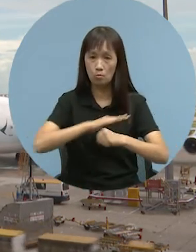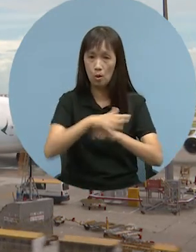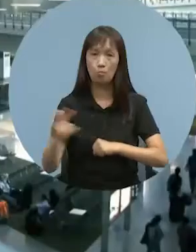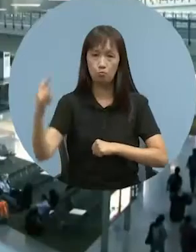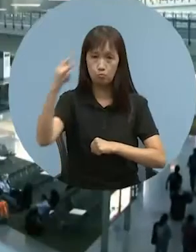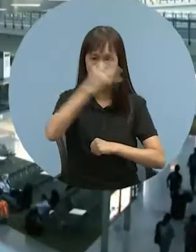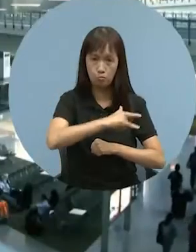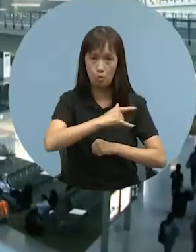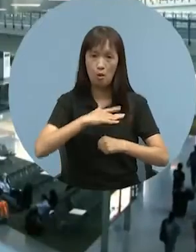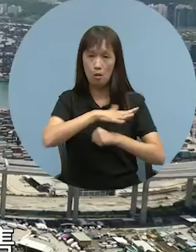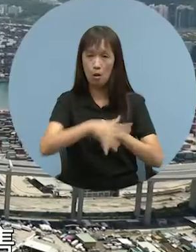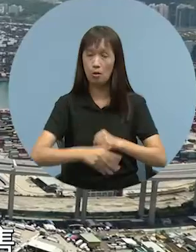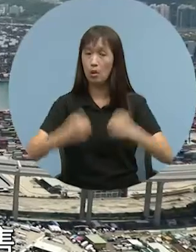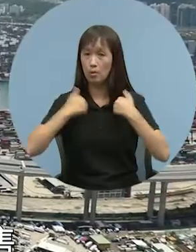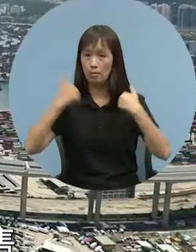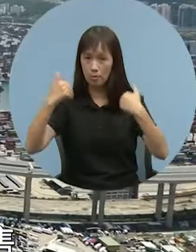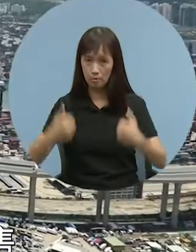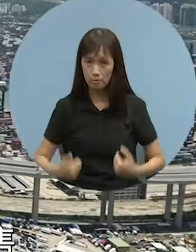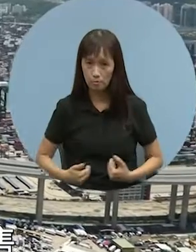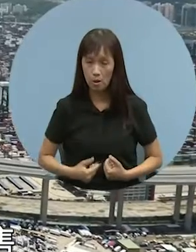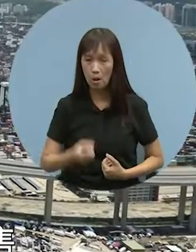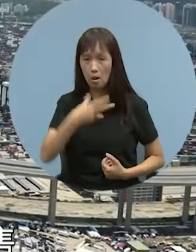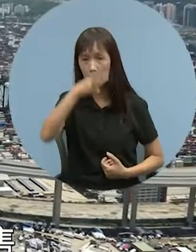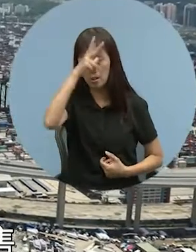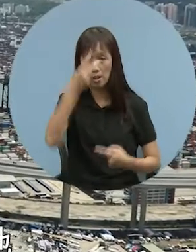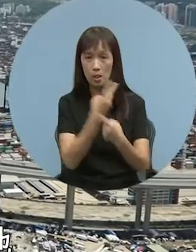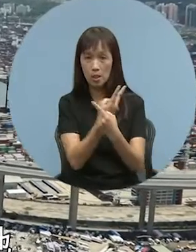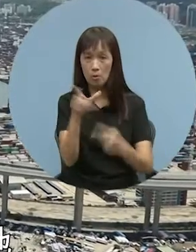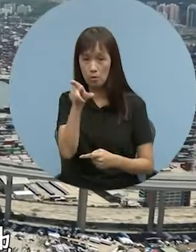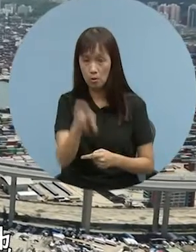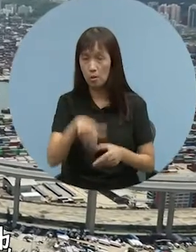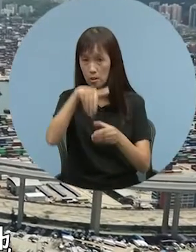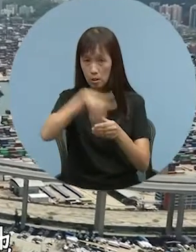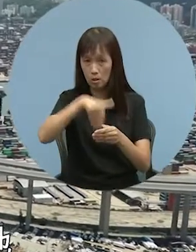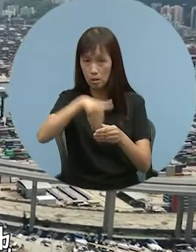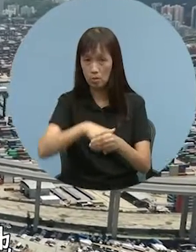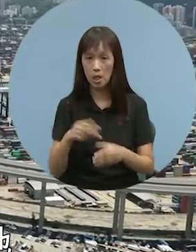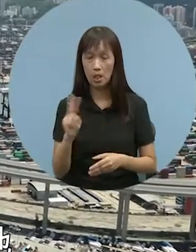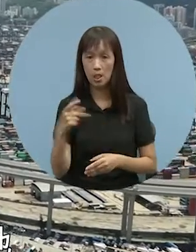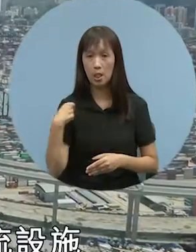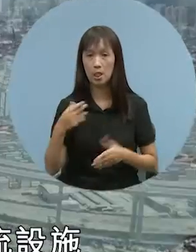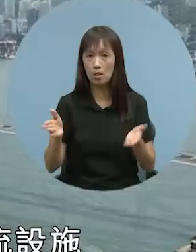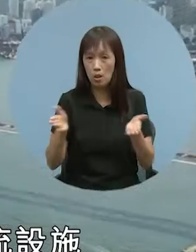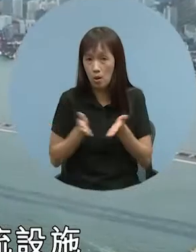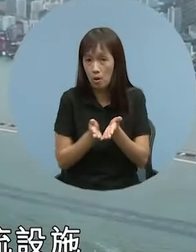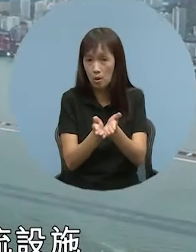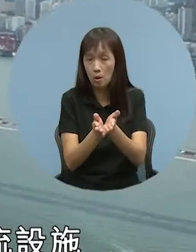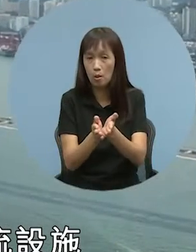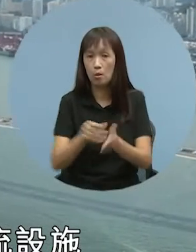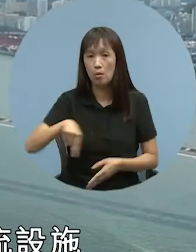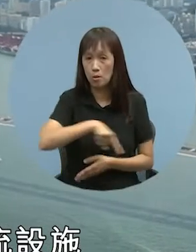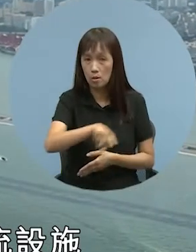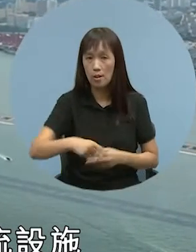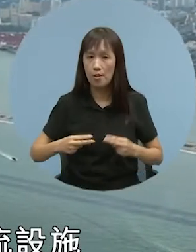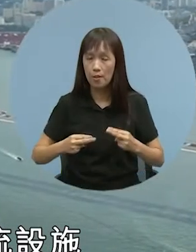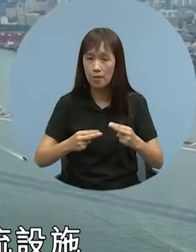航空枢纽地位。特区政府十二月会招标出售位于青衣的港口后勤用地，发展多层港口后